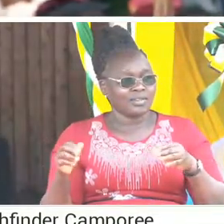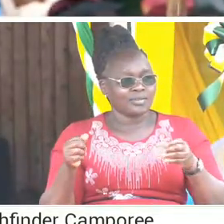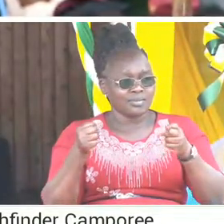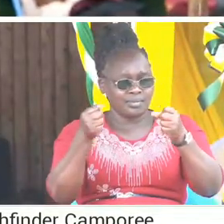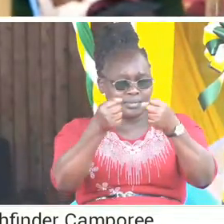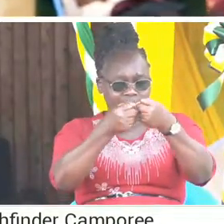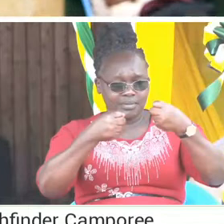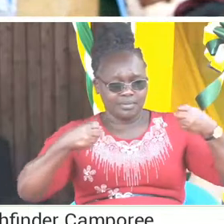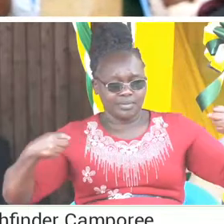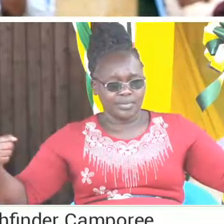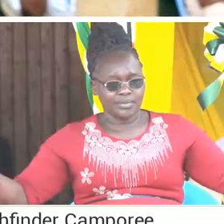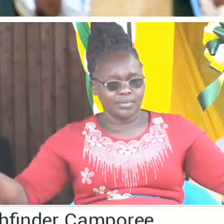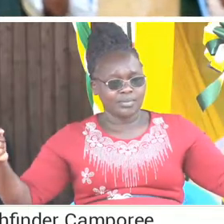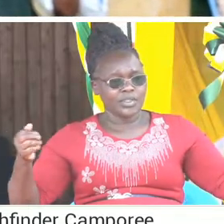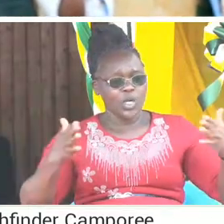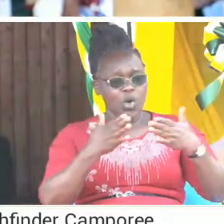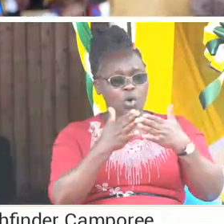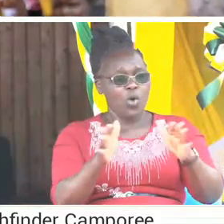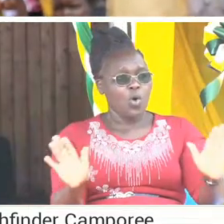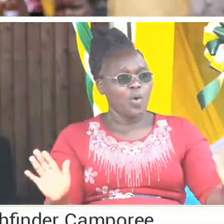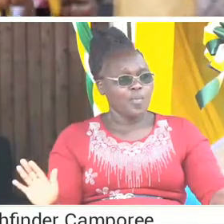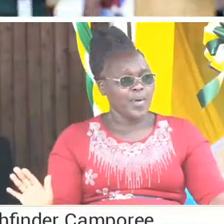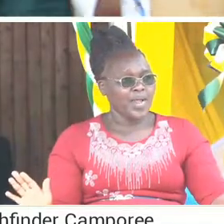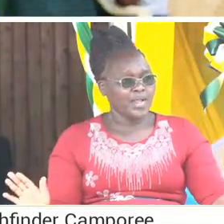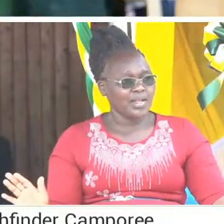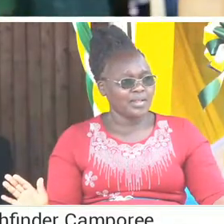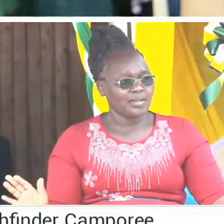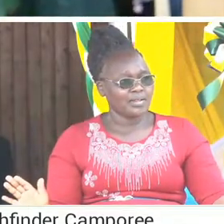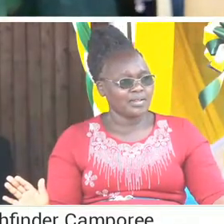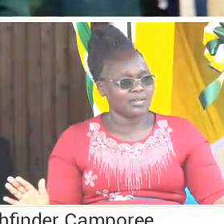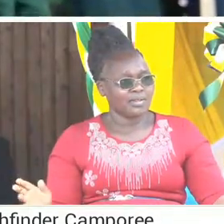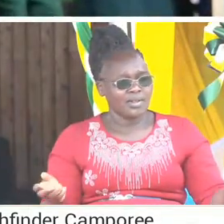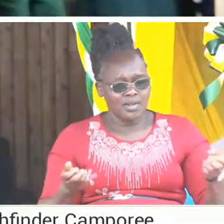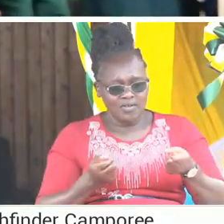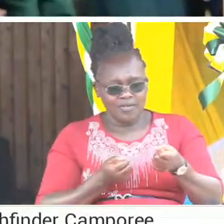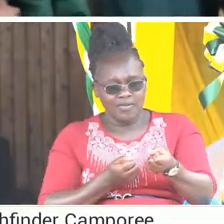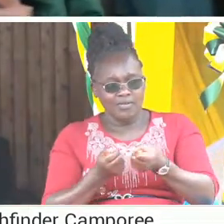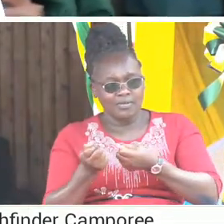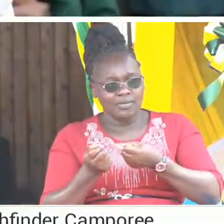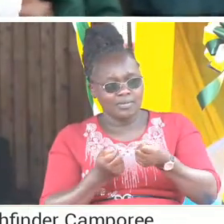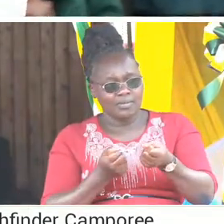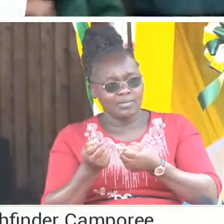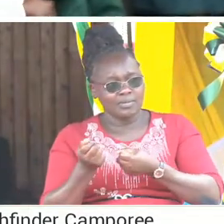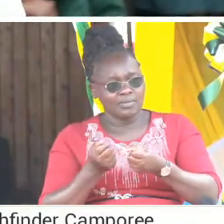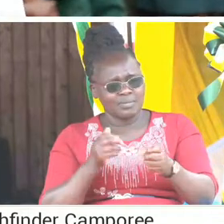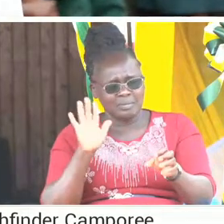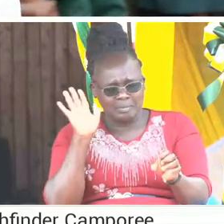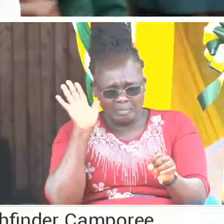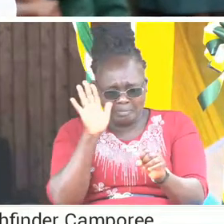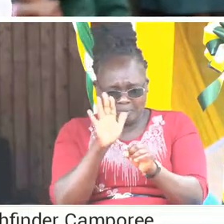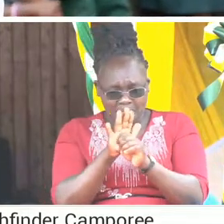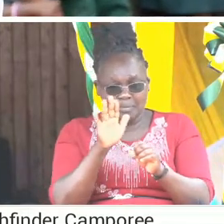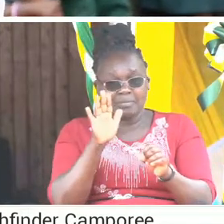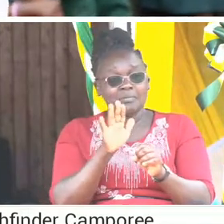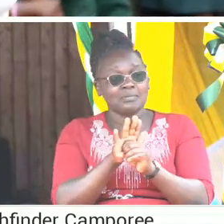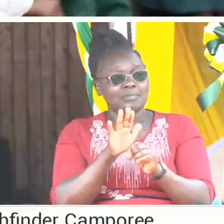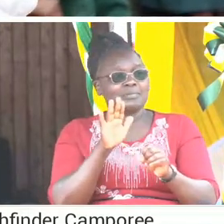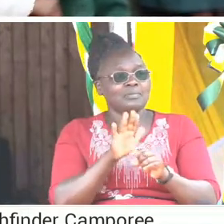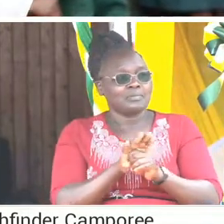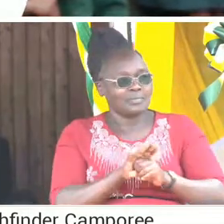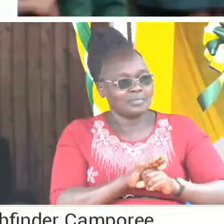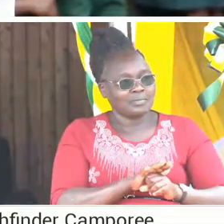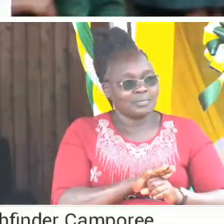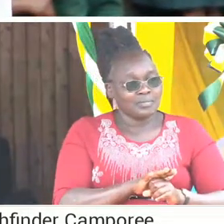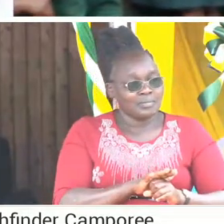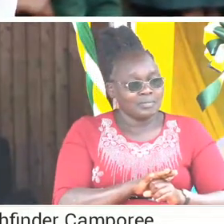watu wanakimbia na magari yamejaa, na si gari moja. Tena si gari nyeupe. Ni magari makubwa,